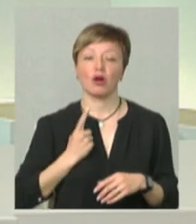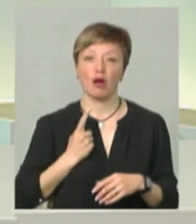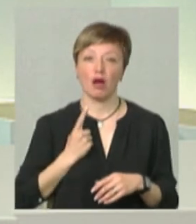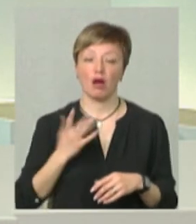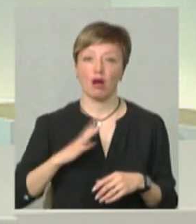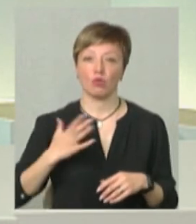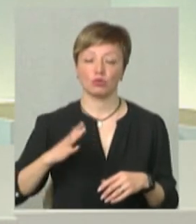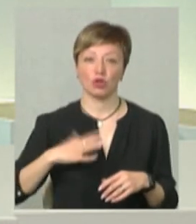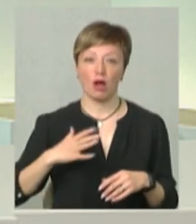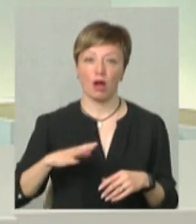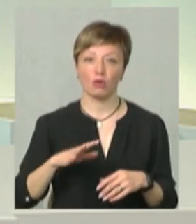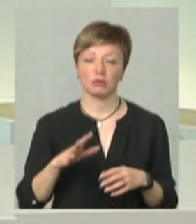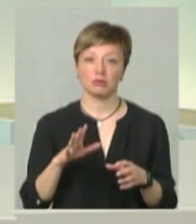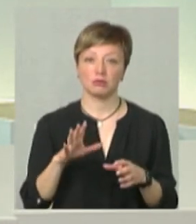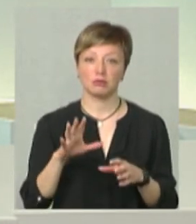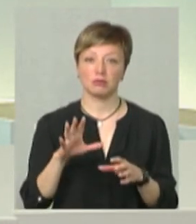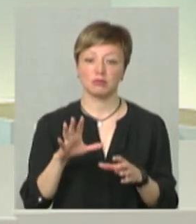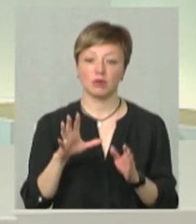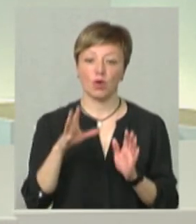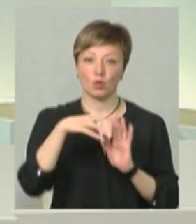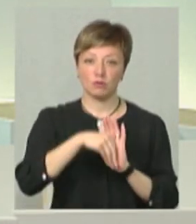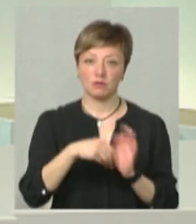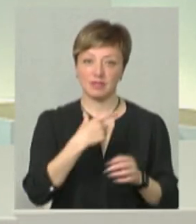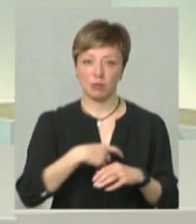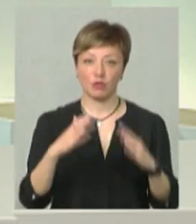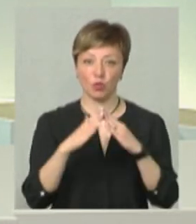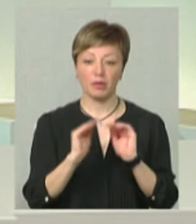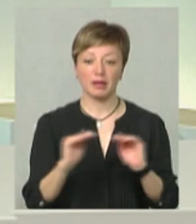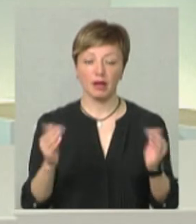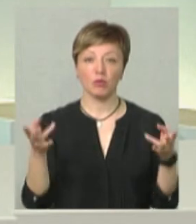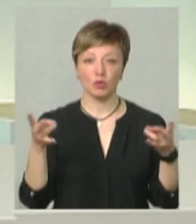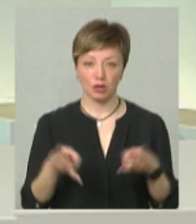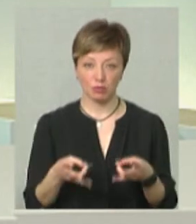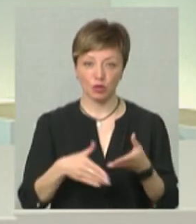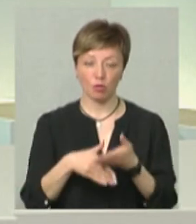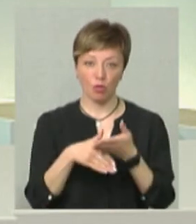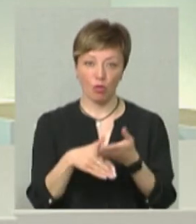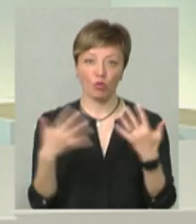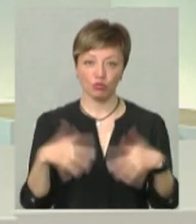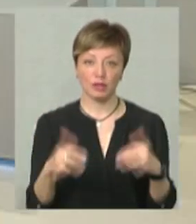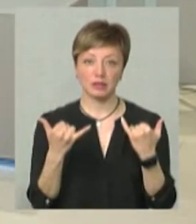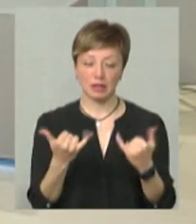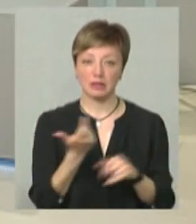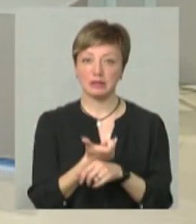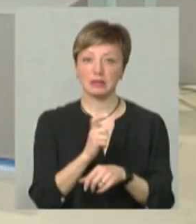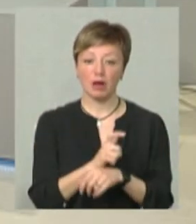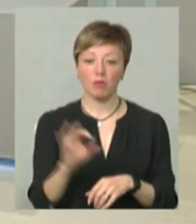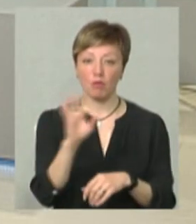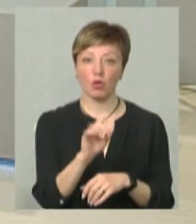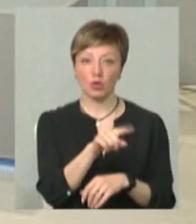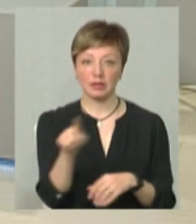чекають розміщення у себе вдома тих дітей, яким потрібна допомога вже. Це саме про тих